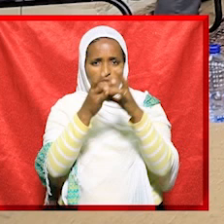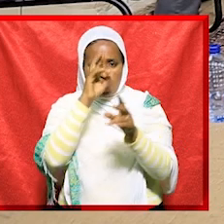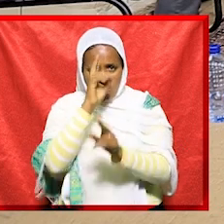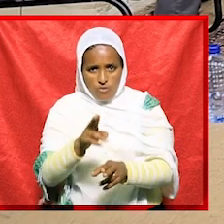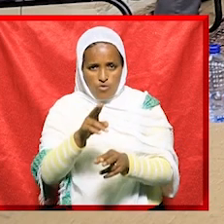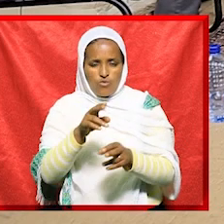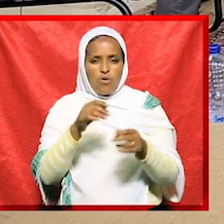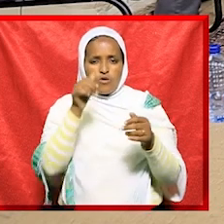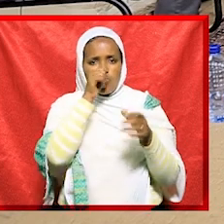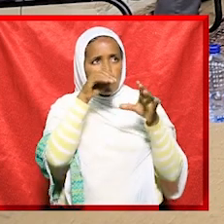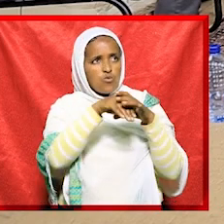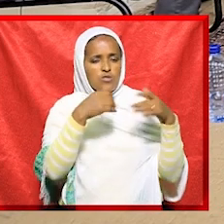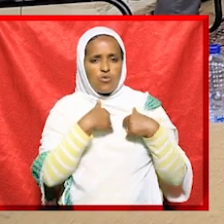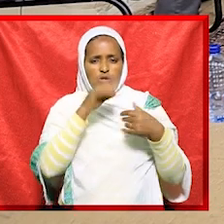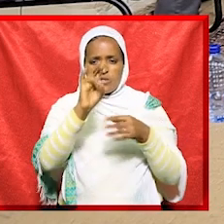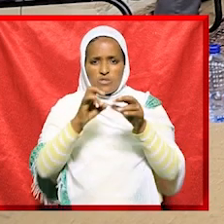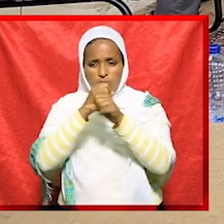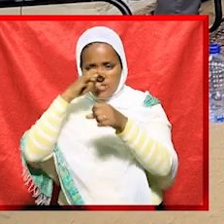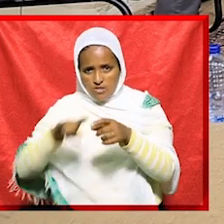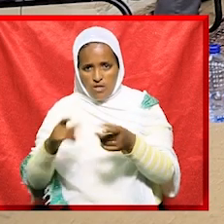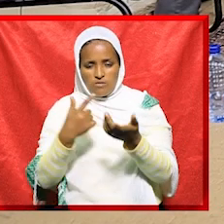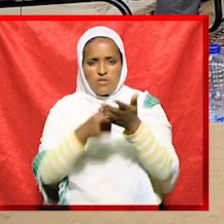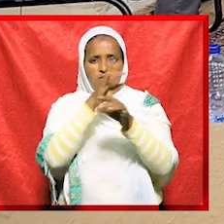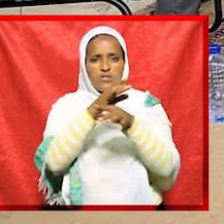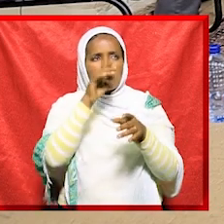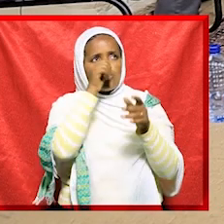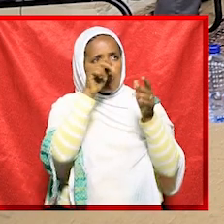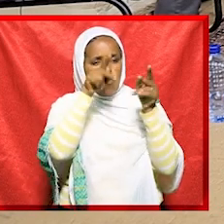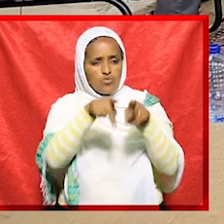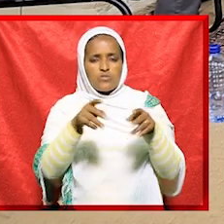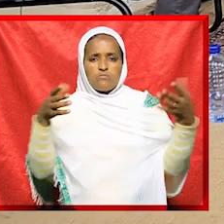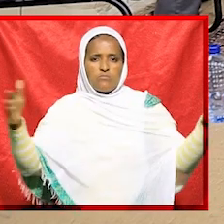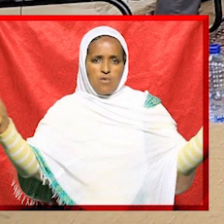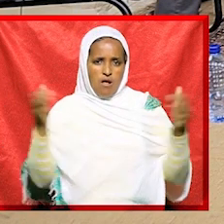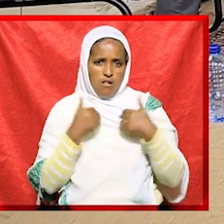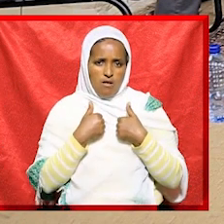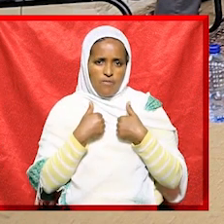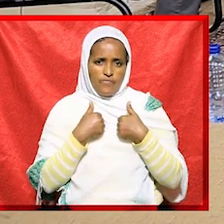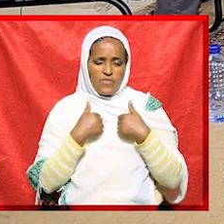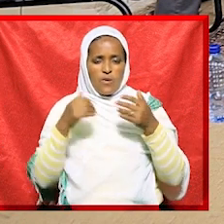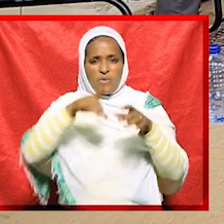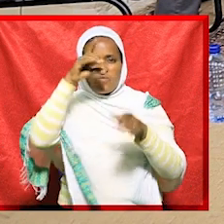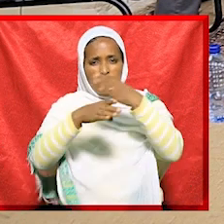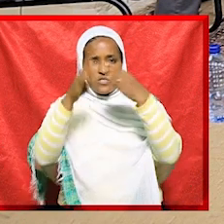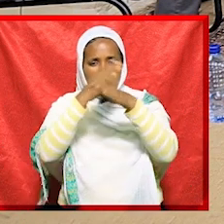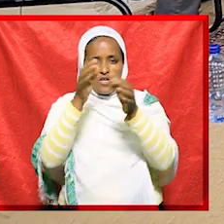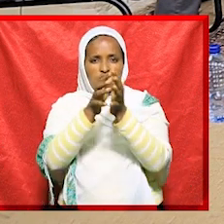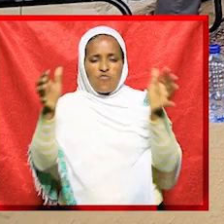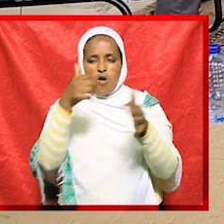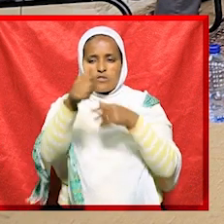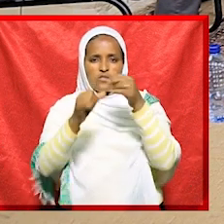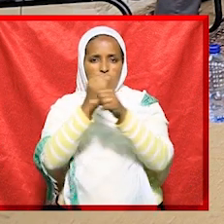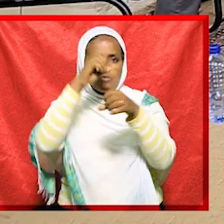ጋብቻቸውን ያከበሩ ሌዝቢያን አሉ ኢትዮጵያ ውስጥ። ከ7 ዓመት ህፃን ጀምሮ ሌዝቢያኒዝም ኢትዮጵያ ውስጥ እየተስፋፋ ነው ያለው። በከፍተኛ ደረጃ ግን